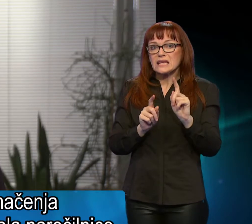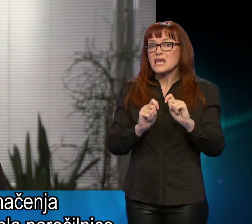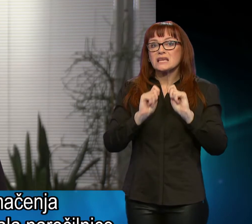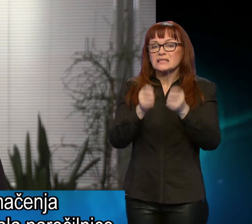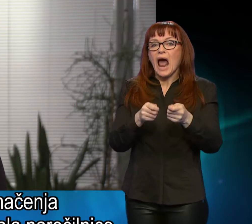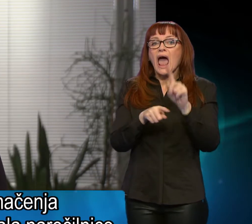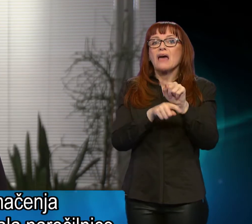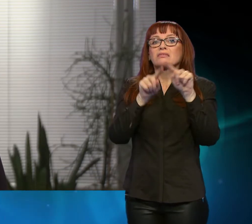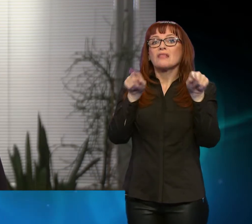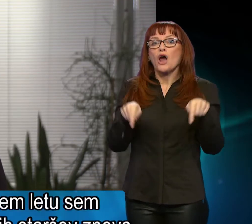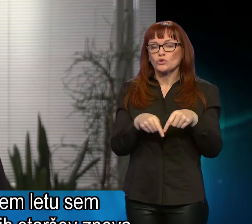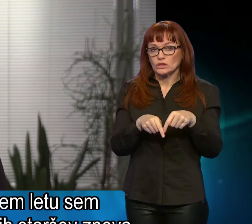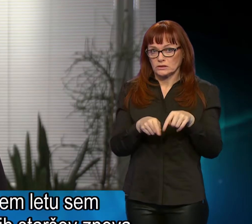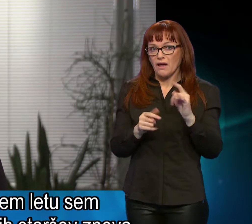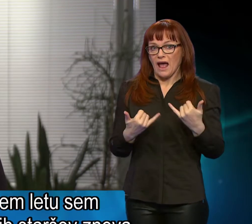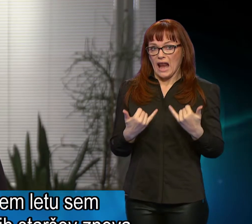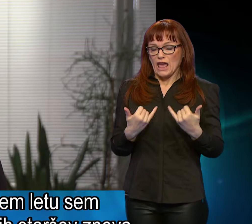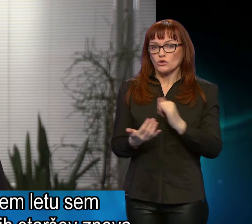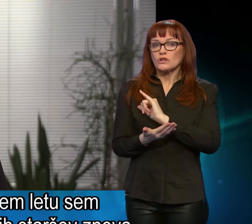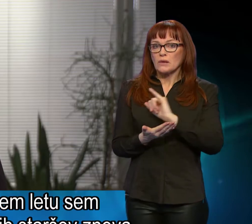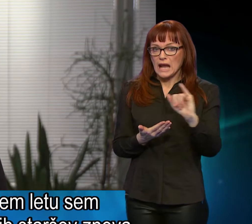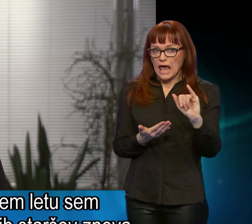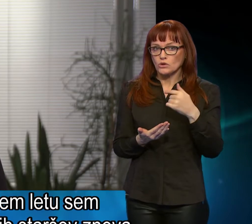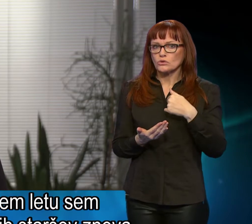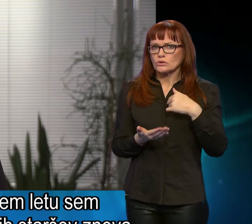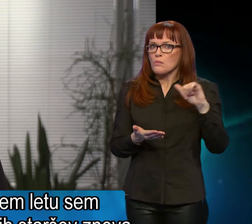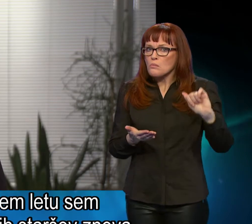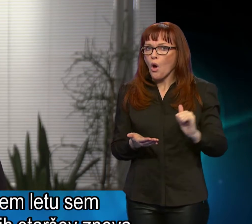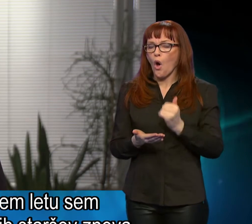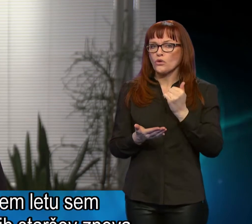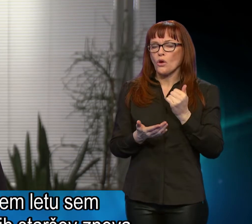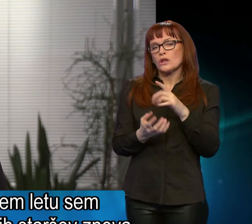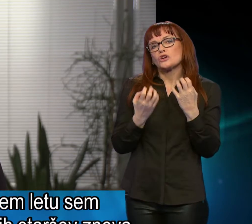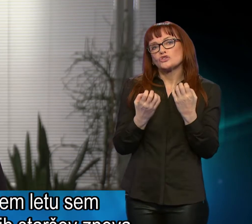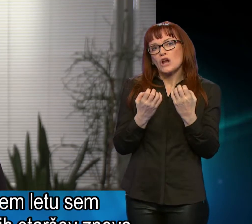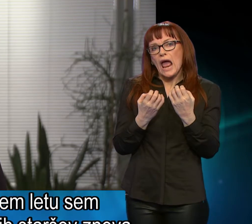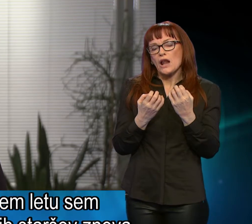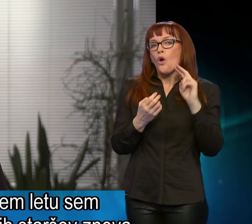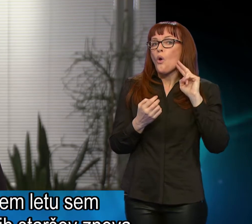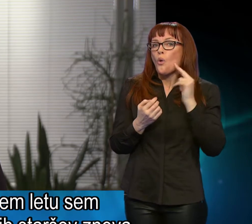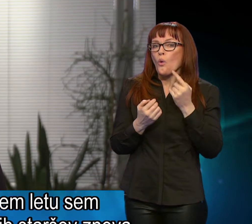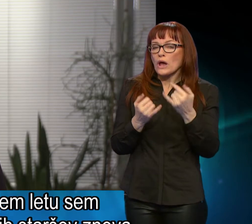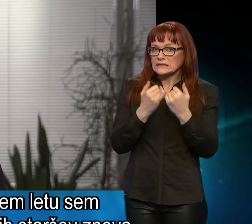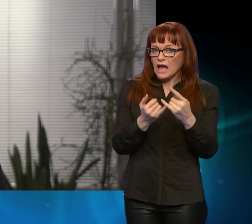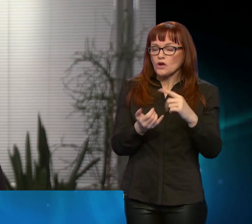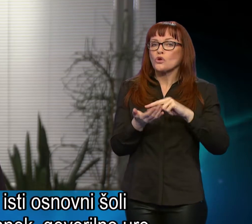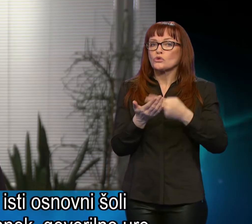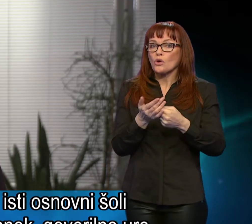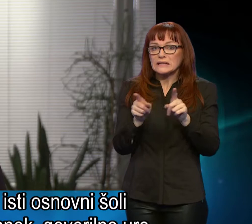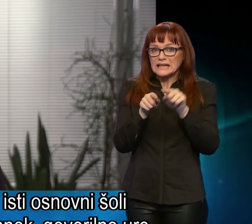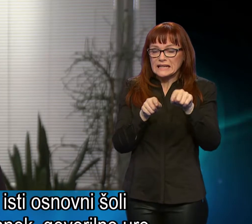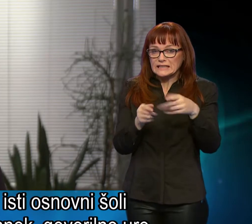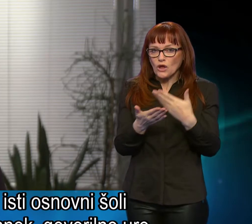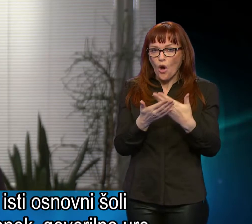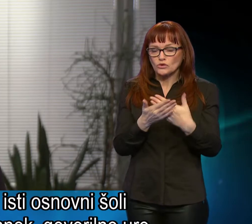naročilnice. V letošnjem letu sem ponovno na željo teh gluhih staršev tolmačila na tej isti